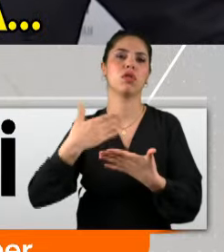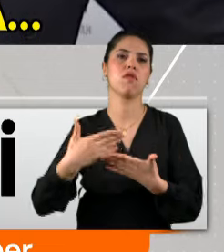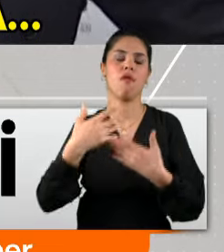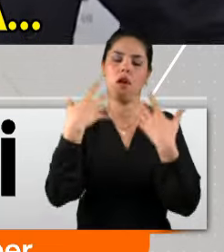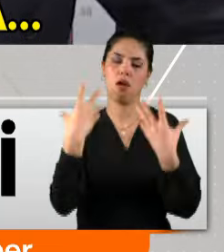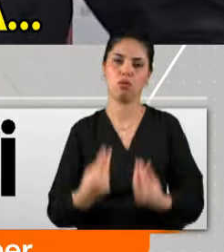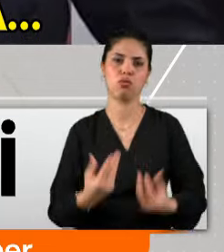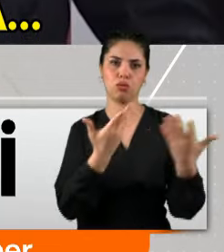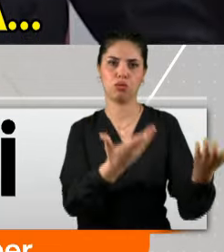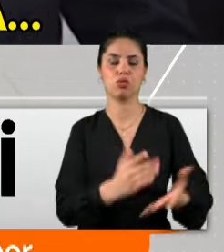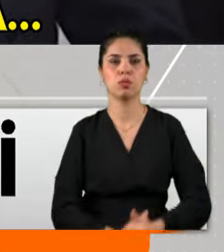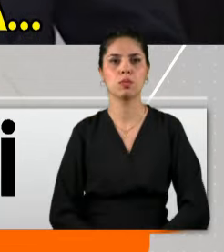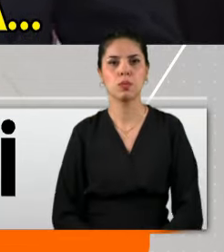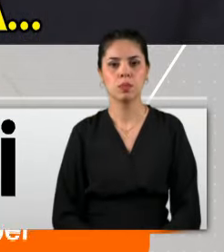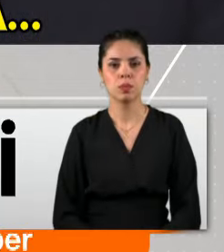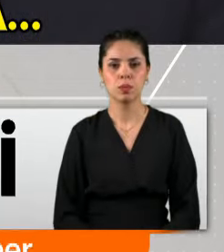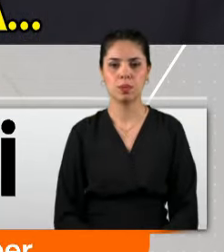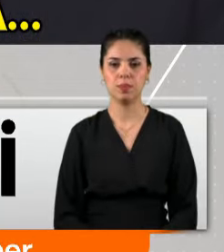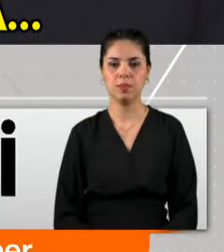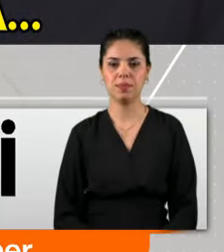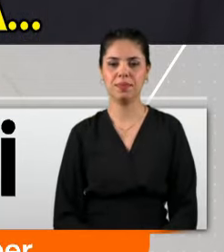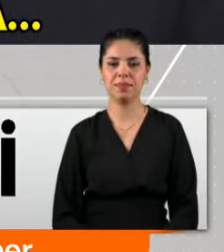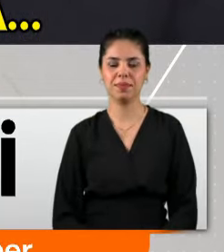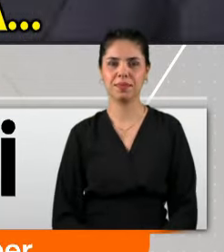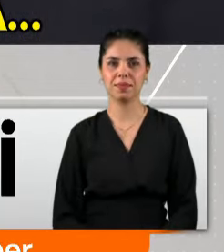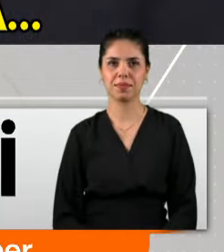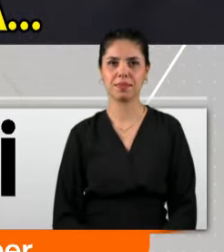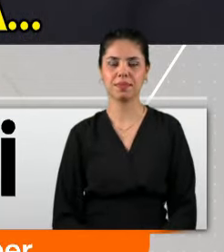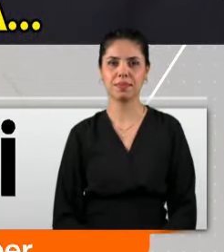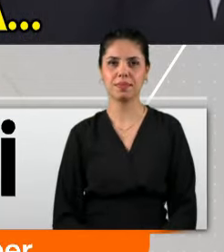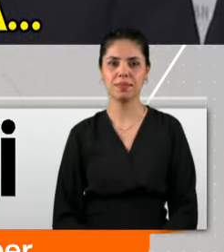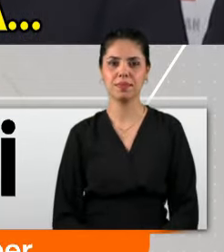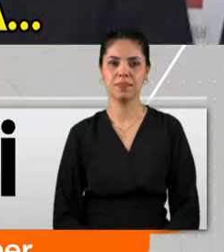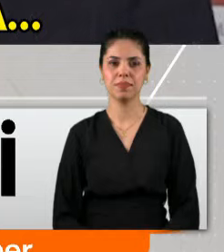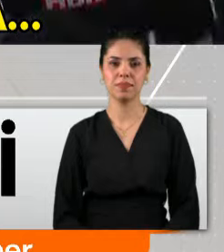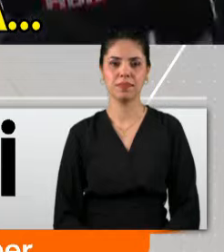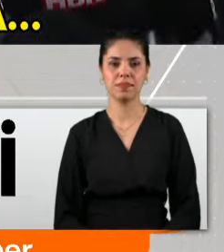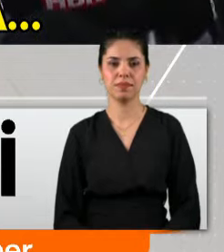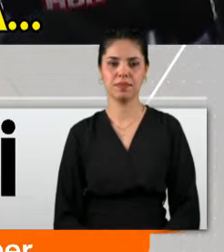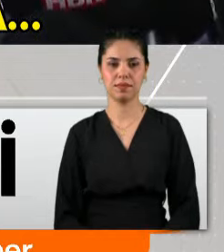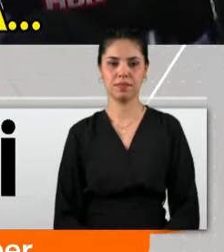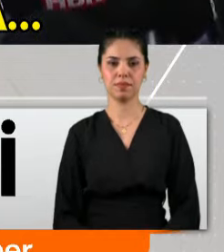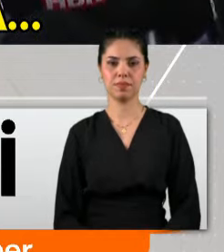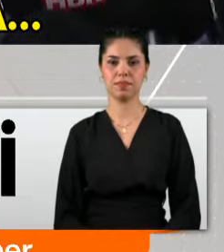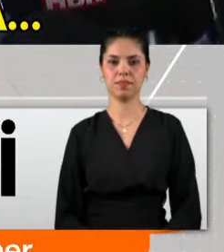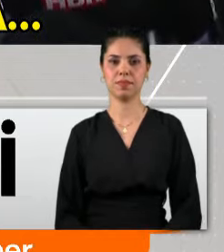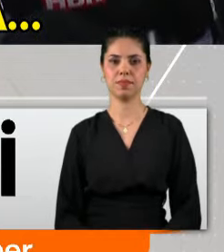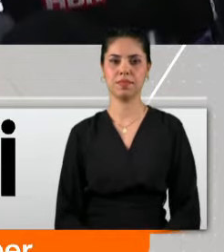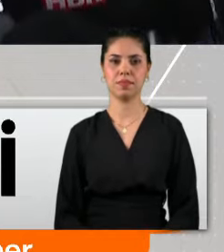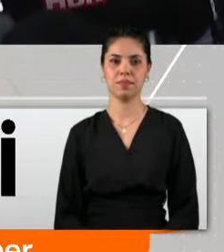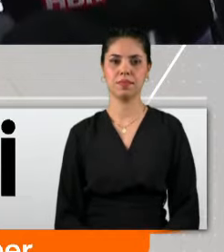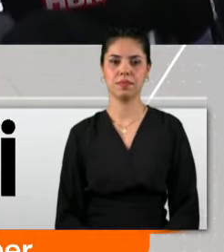Bergama'mıza yapılmamış olan ciddi hizmetlerin daha hızlı ve daha aktif gelmesi için ciddi